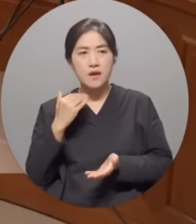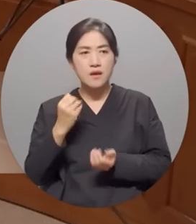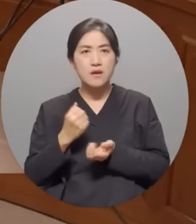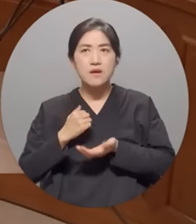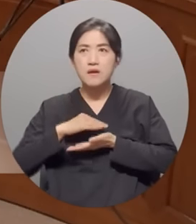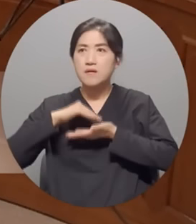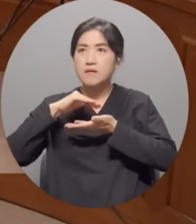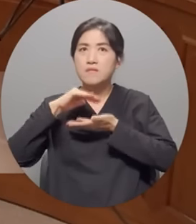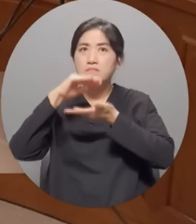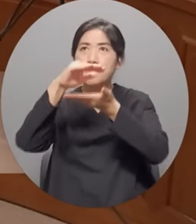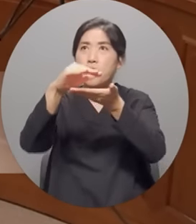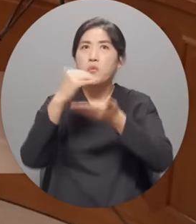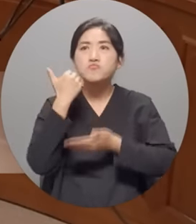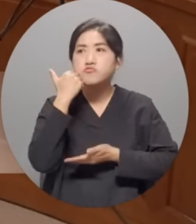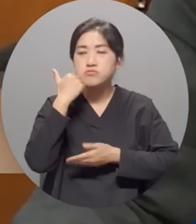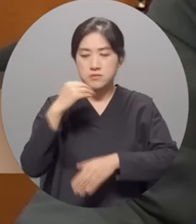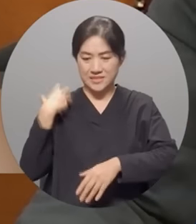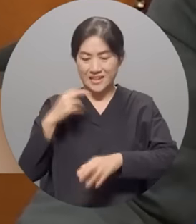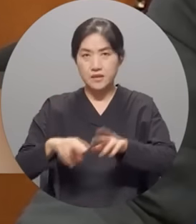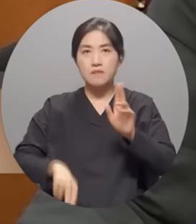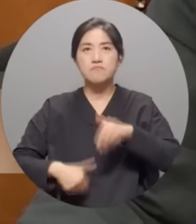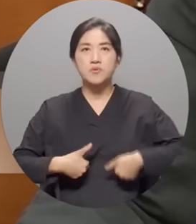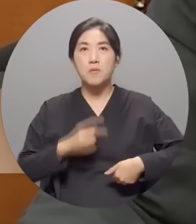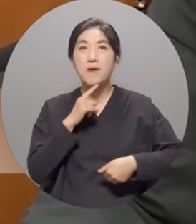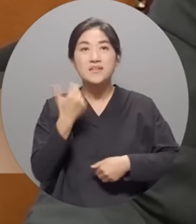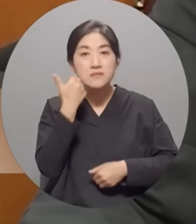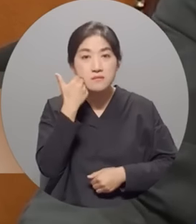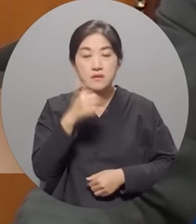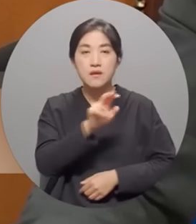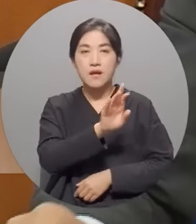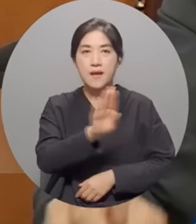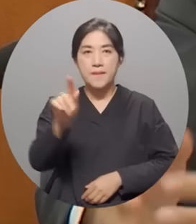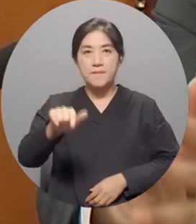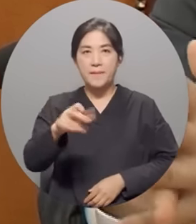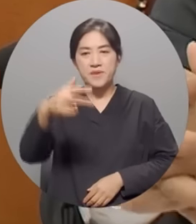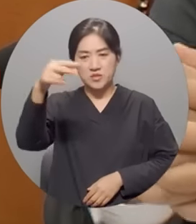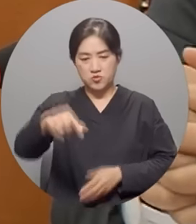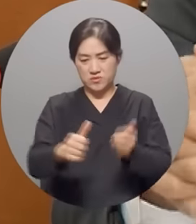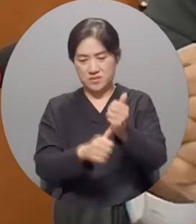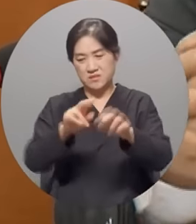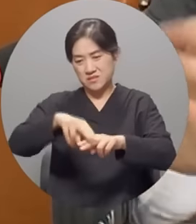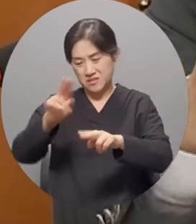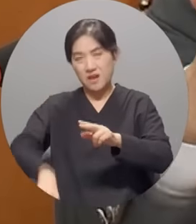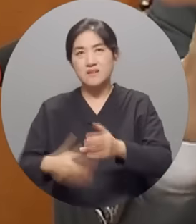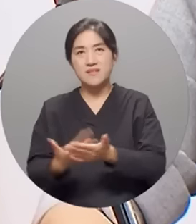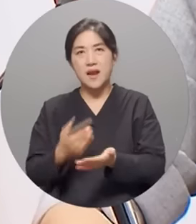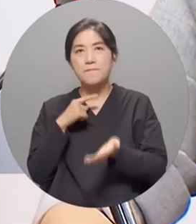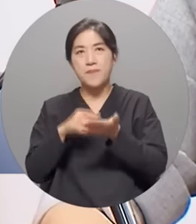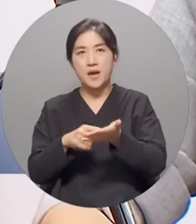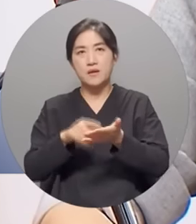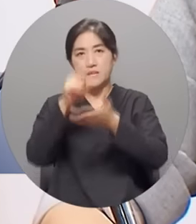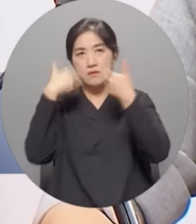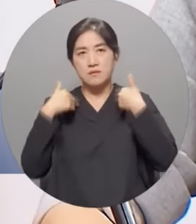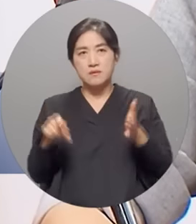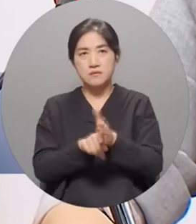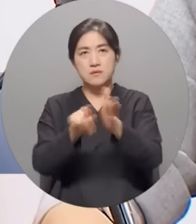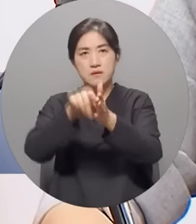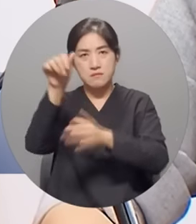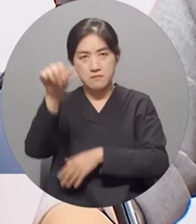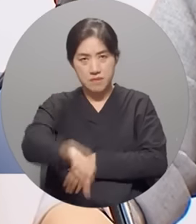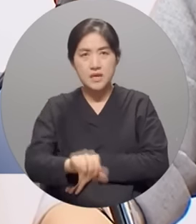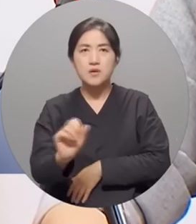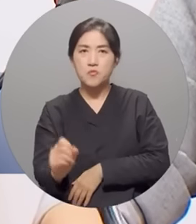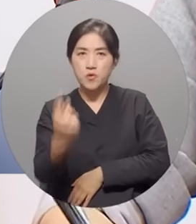사람은 책임져야 한다며 사실상 박민수 복지부 2차관의 사퇴를 요구했습니다. 정부의 신뢰도를 떨어뜨린 데